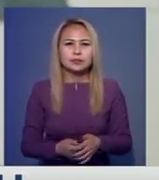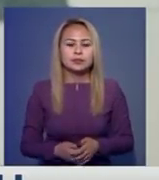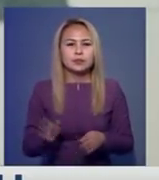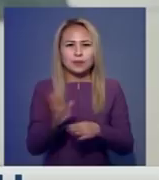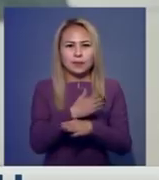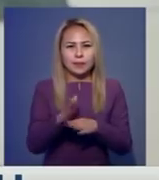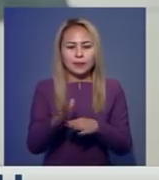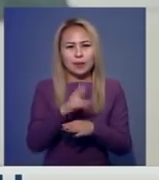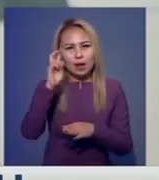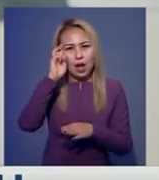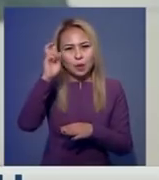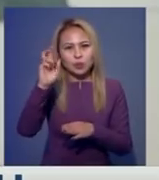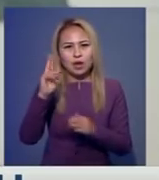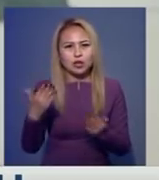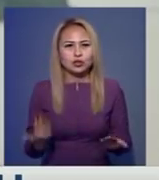жеке мемлекет ретінде тұрды.